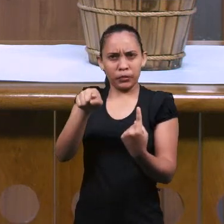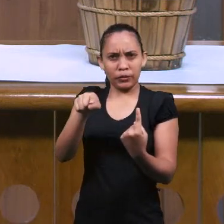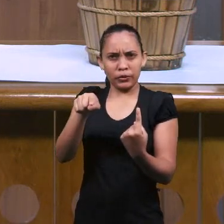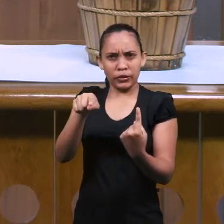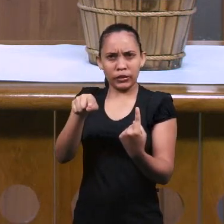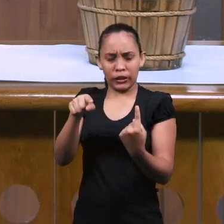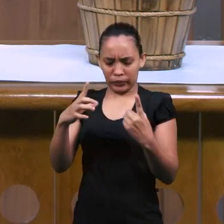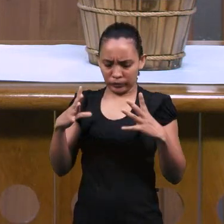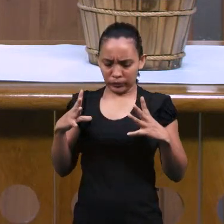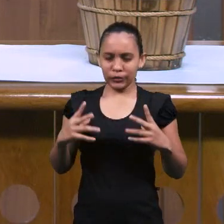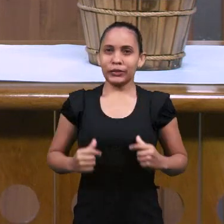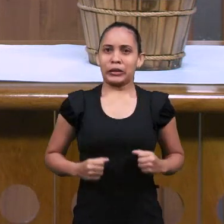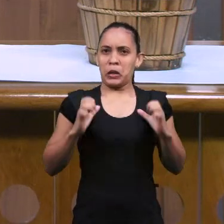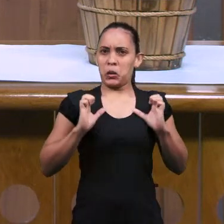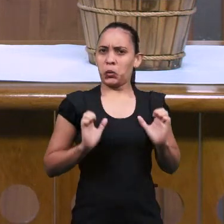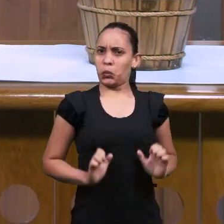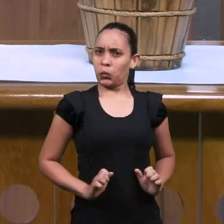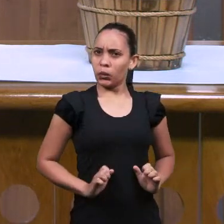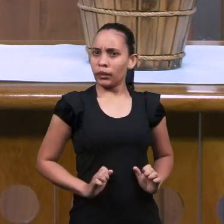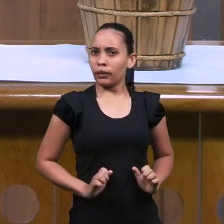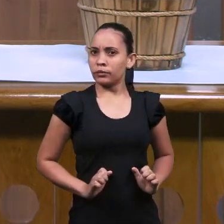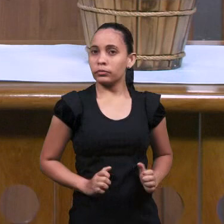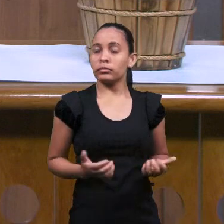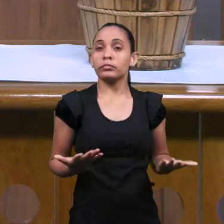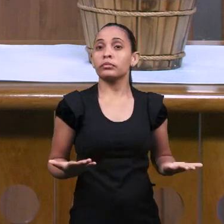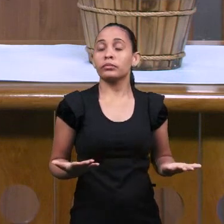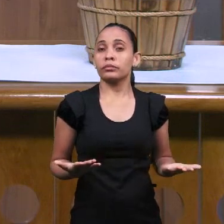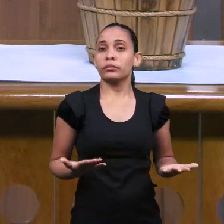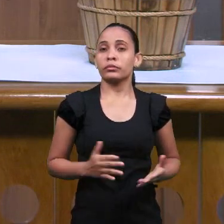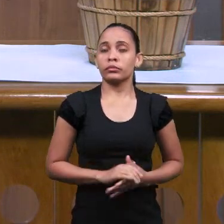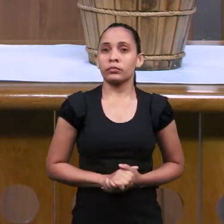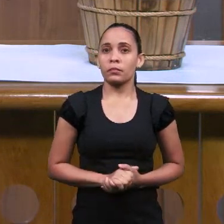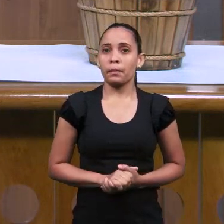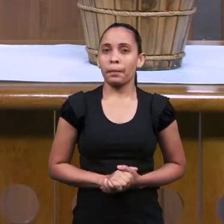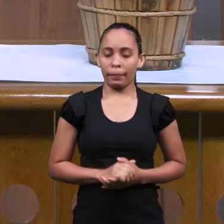fais un cursus, n'est-ce pas?